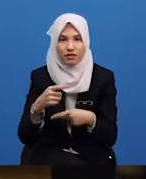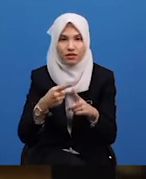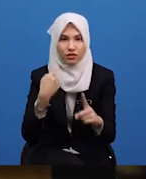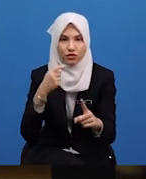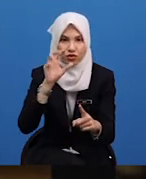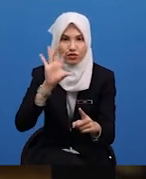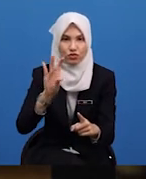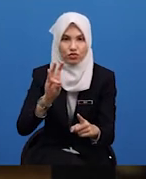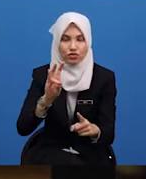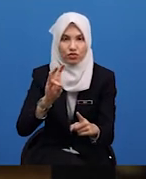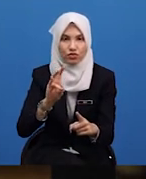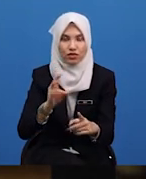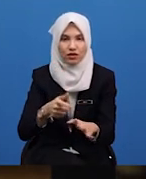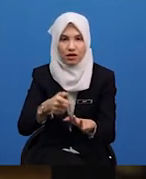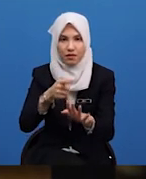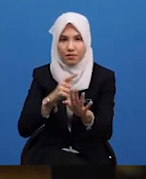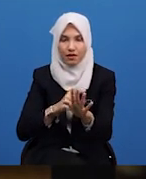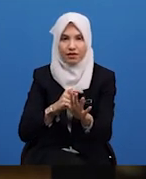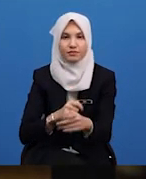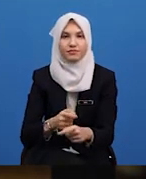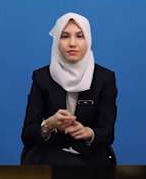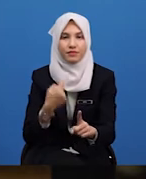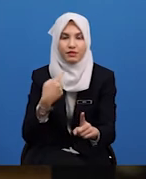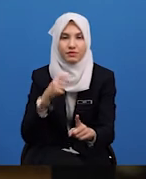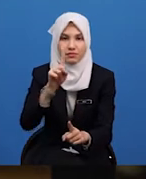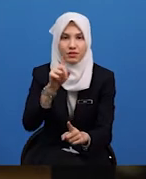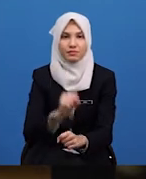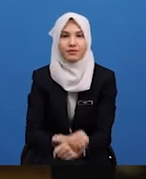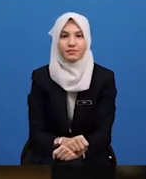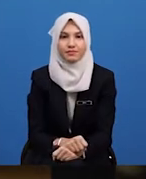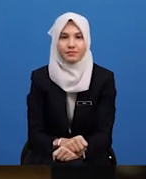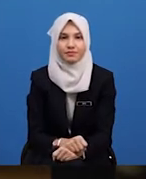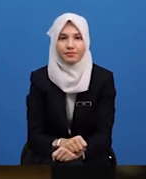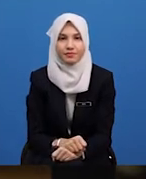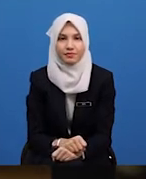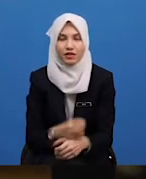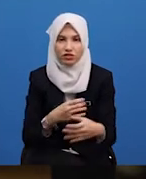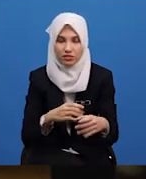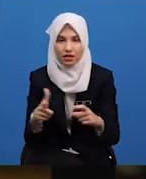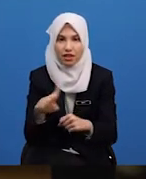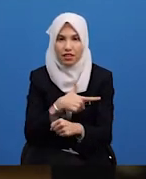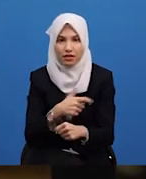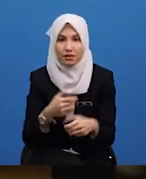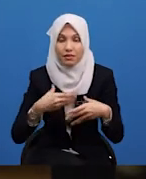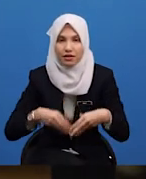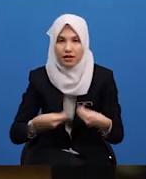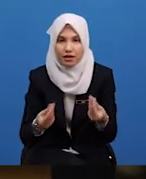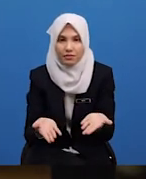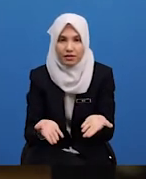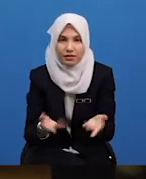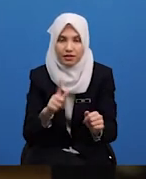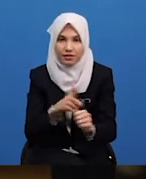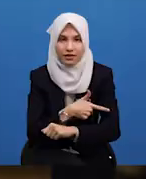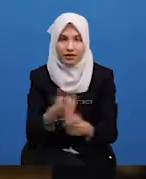akan mengundur sehingga kepada posisi pertama kembali. Jadi cikgu akan menunjukkan secara lengkap bagaimana latihan ini dilakukan.